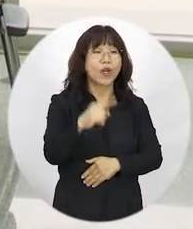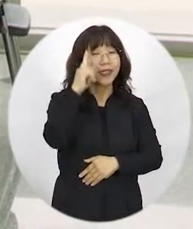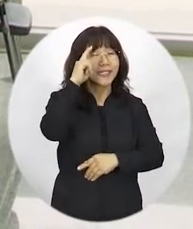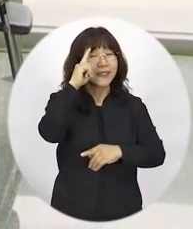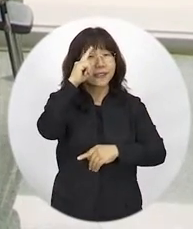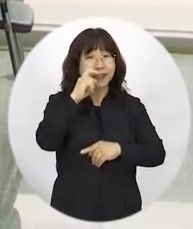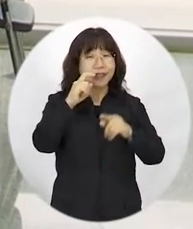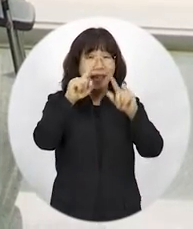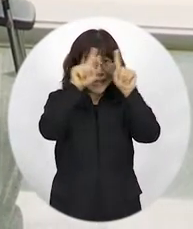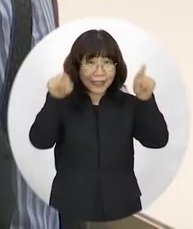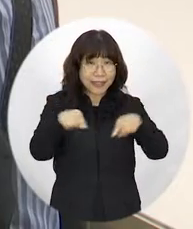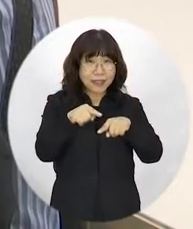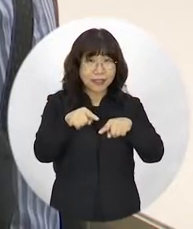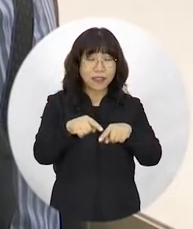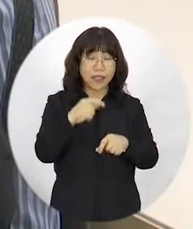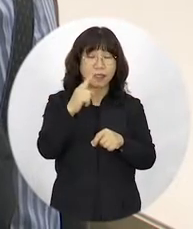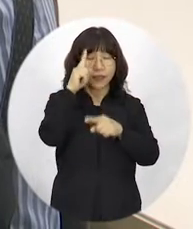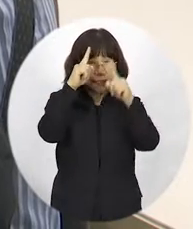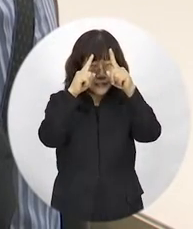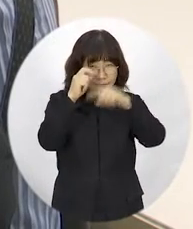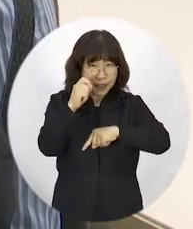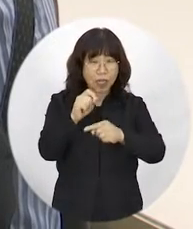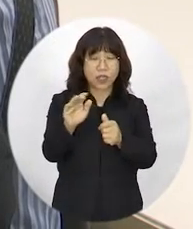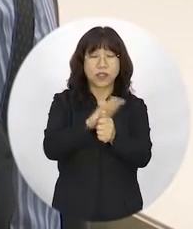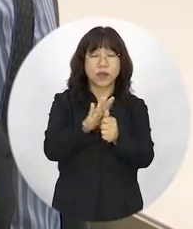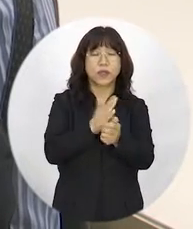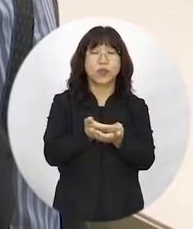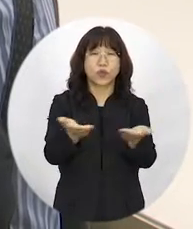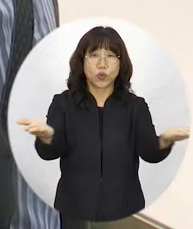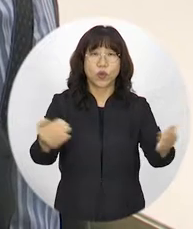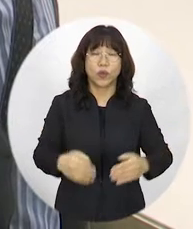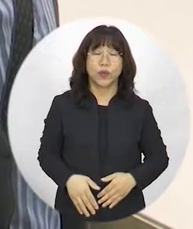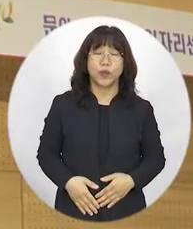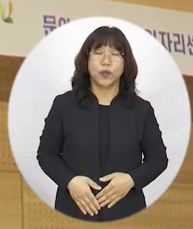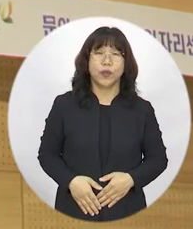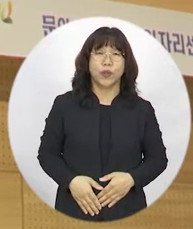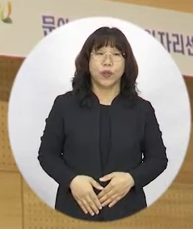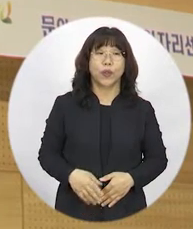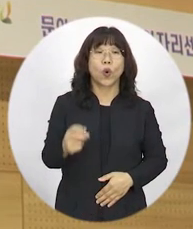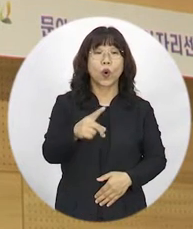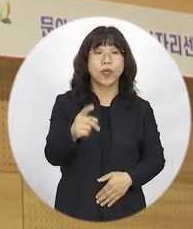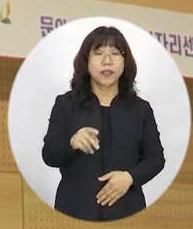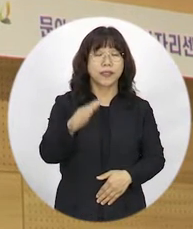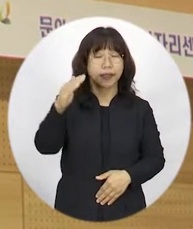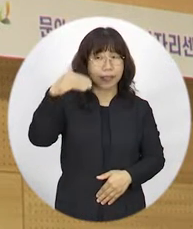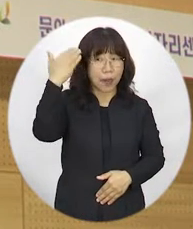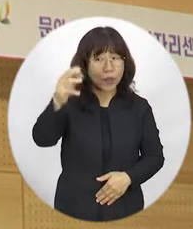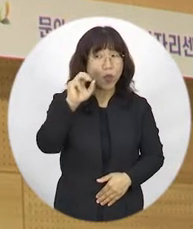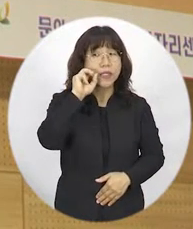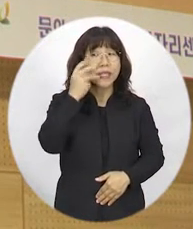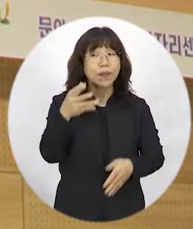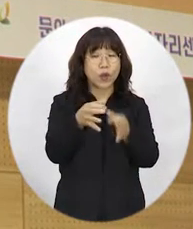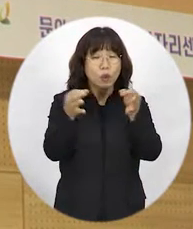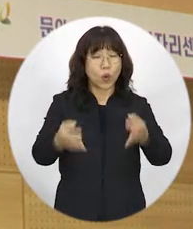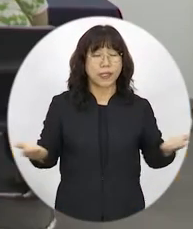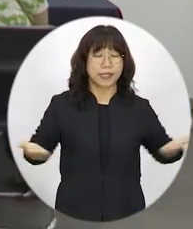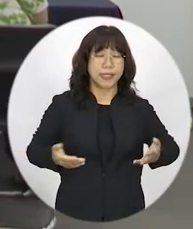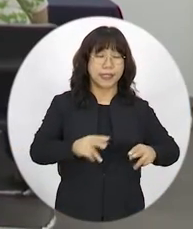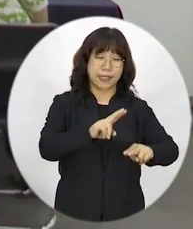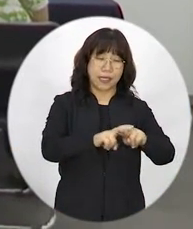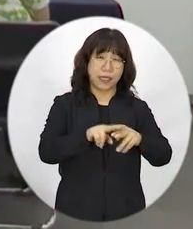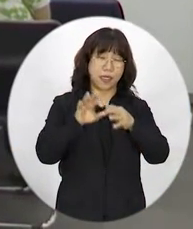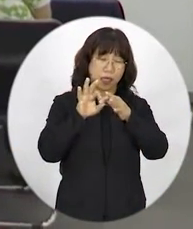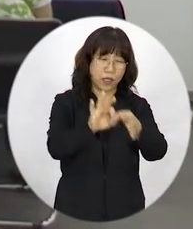사진촬영 부스도 운영했습니다 한편 강서구는 박람 의 이후에도 위 취업한 구민에게 3개월간